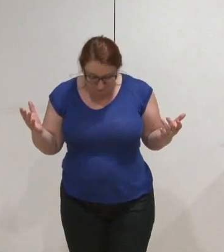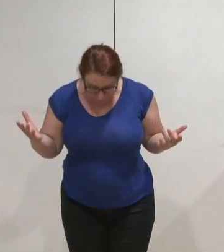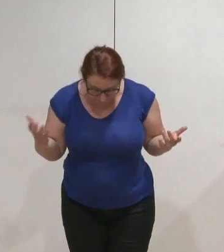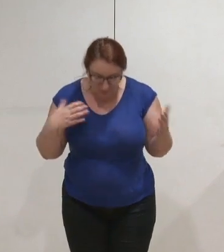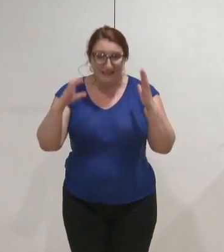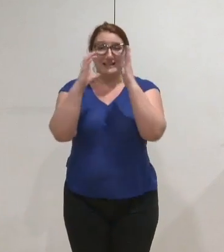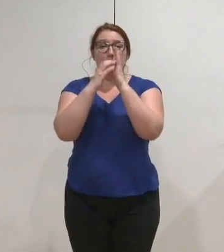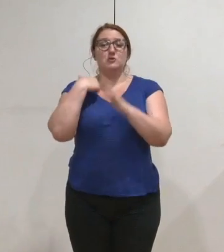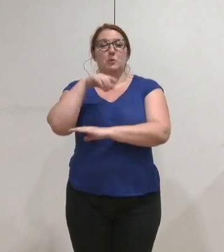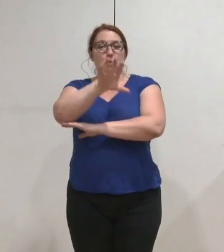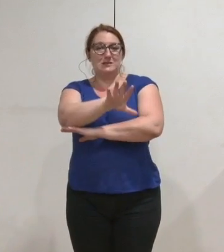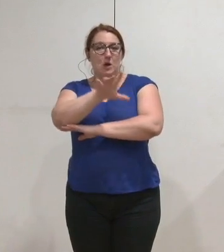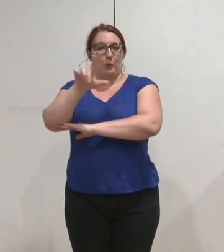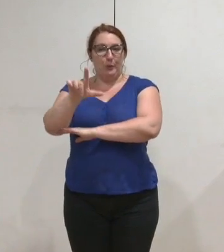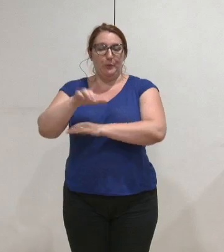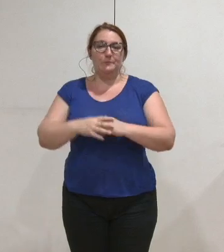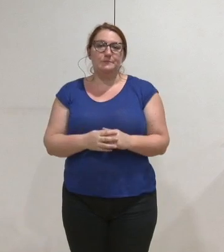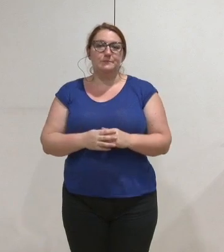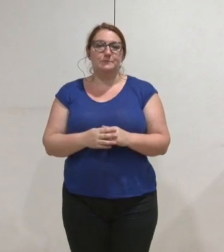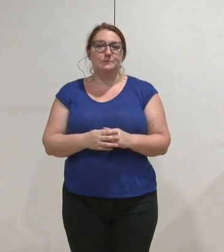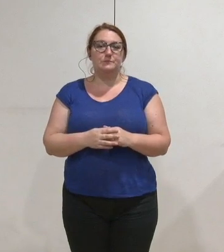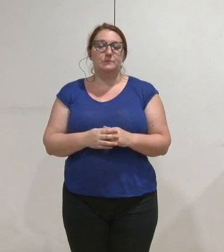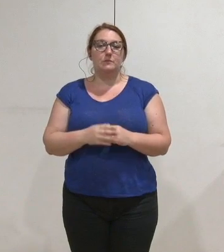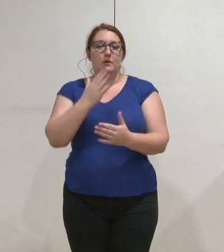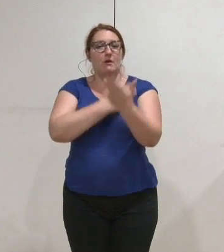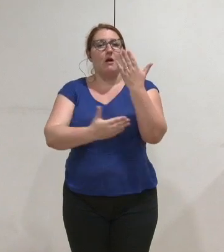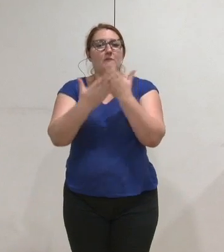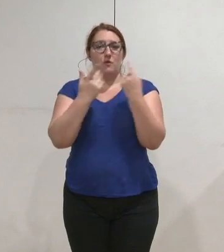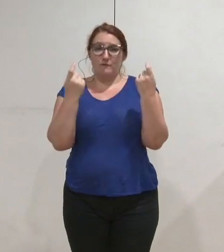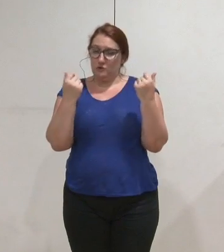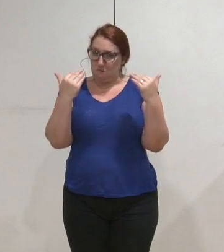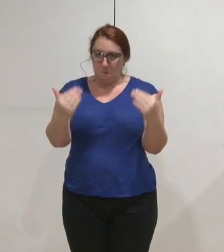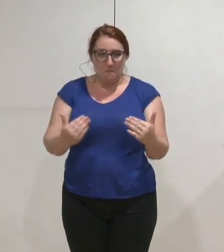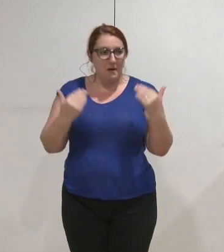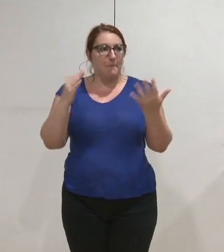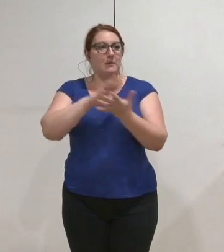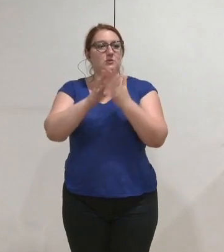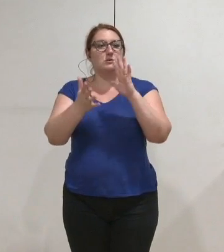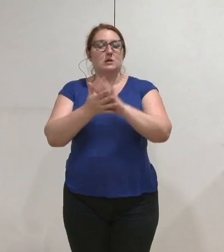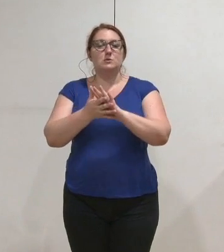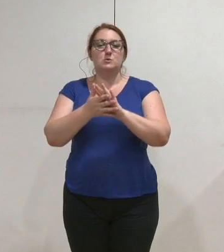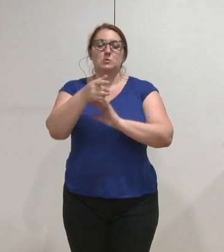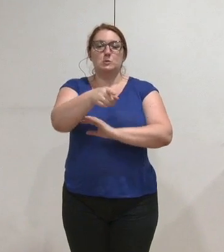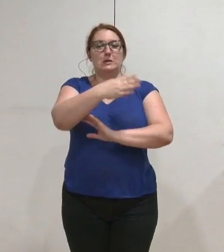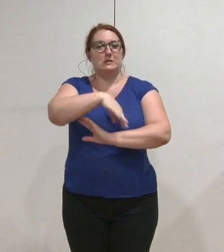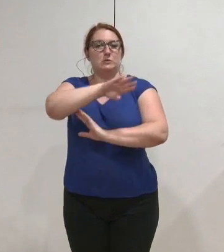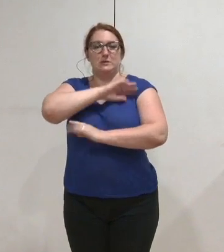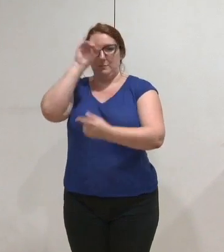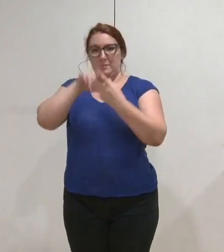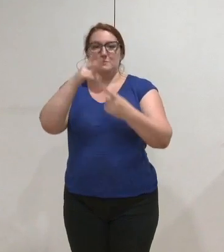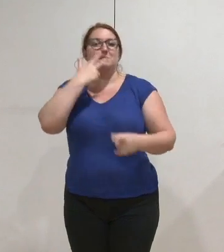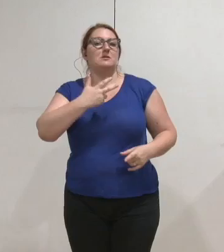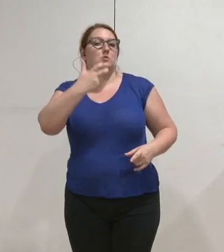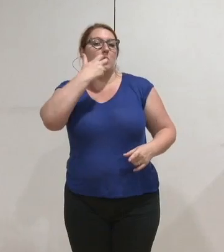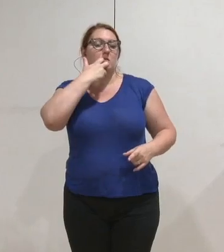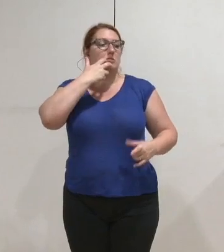la délibération numéro 52 des avenants financiers toujours avec des associations exerçant dans le champ de la citoyenneté de